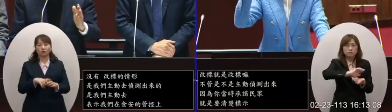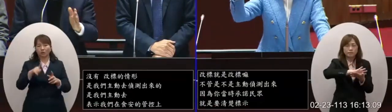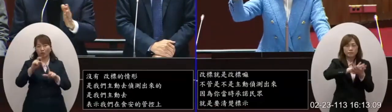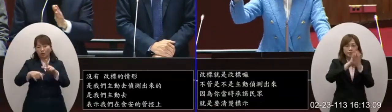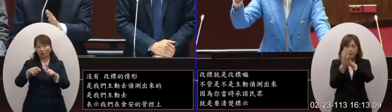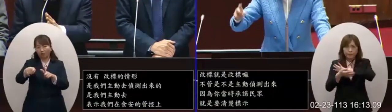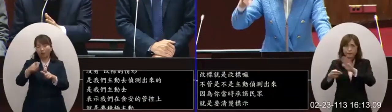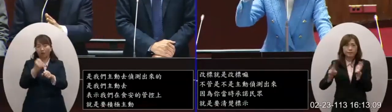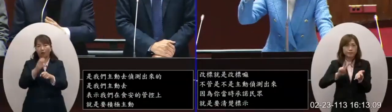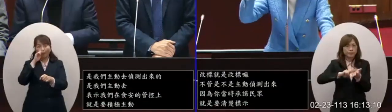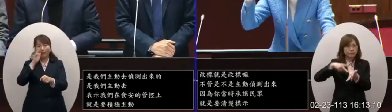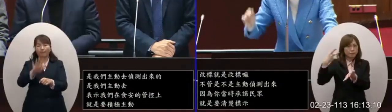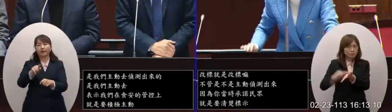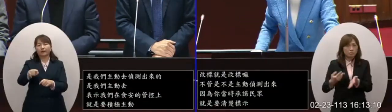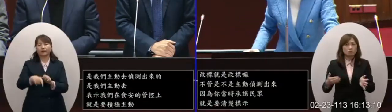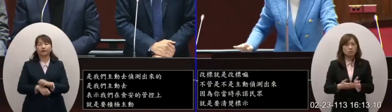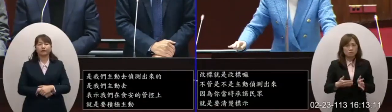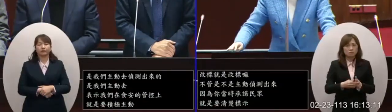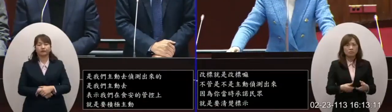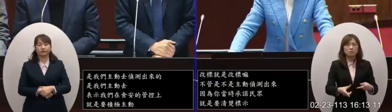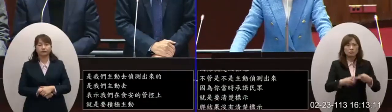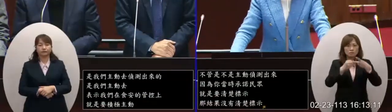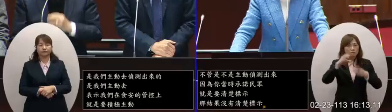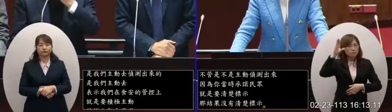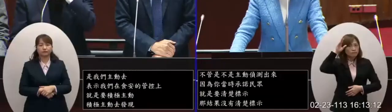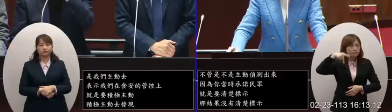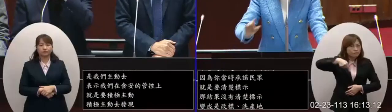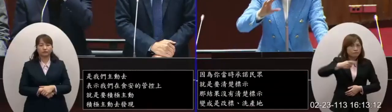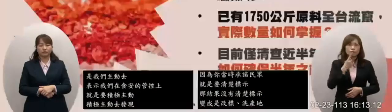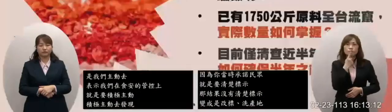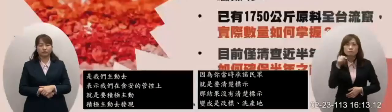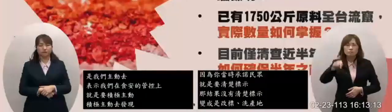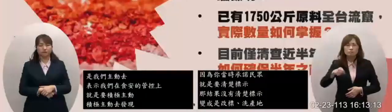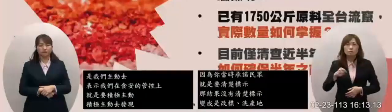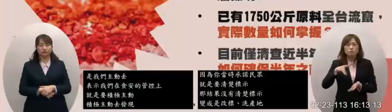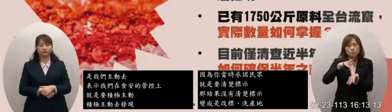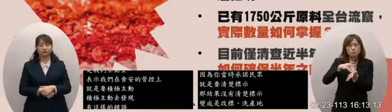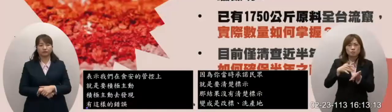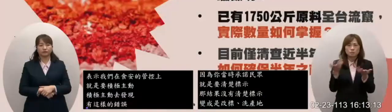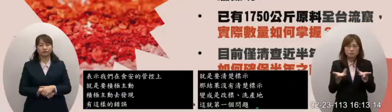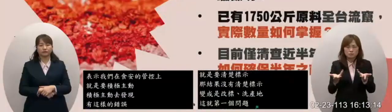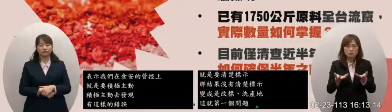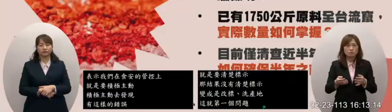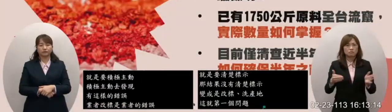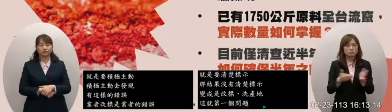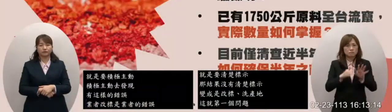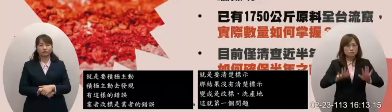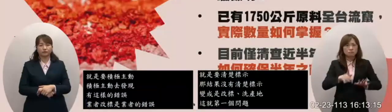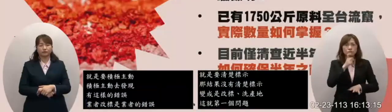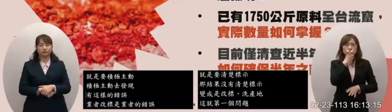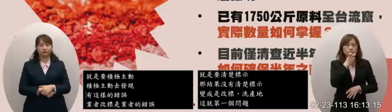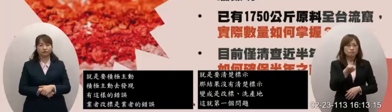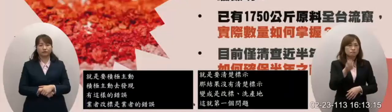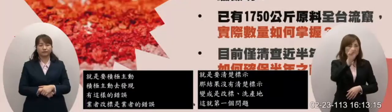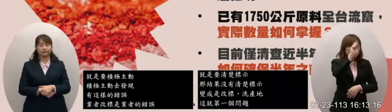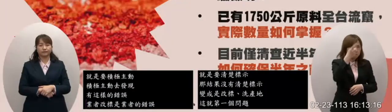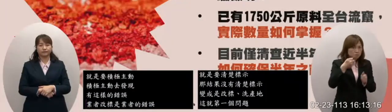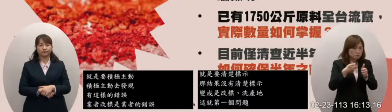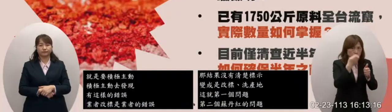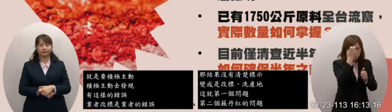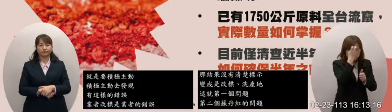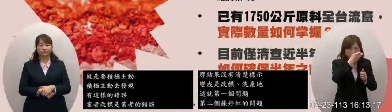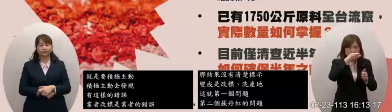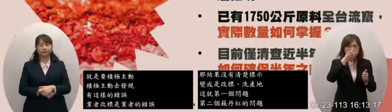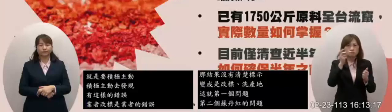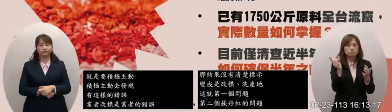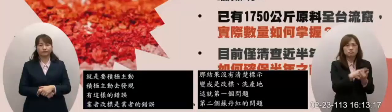改标是业者的错误。 这个就第一个问题，第二个苏丹红的问题，到目前为止， 中央源头管控失灵，边境查验